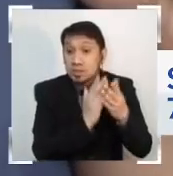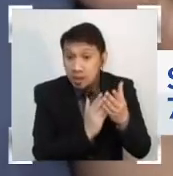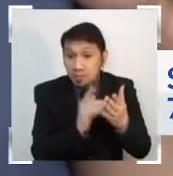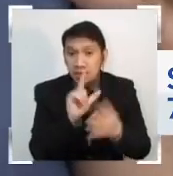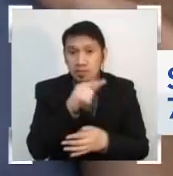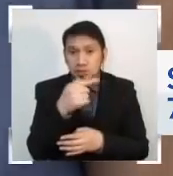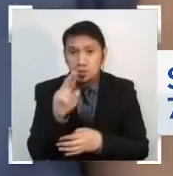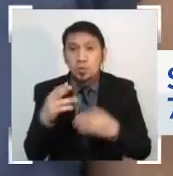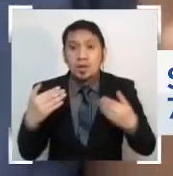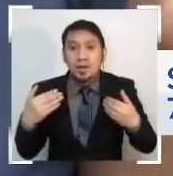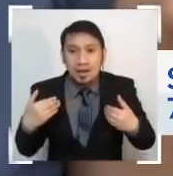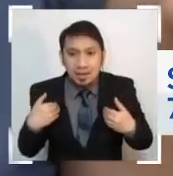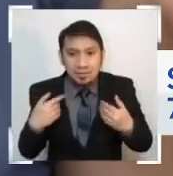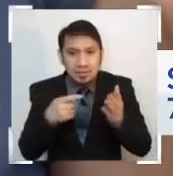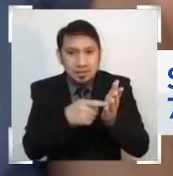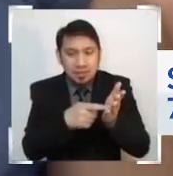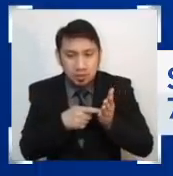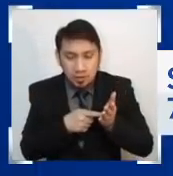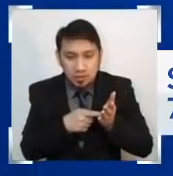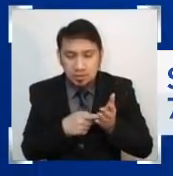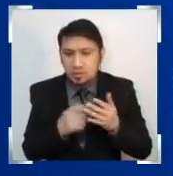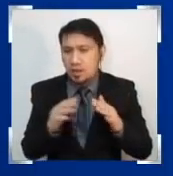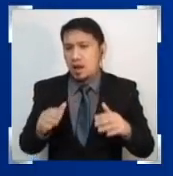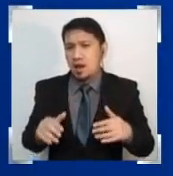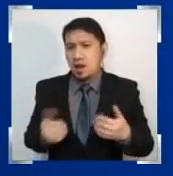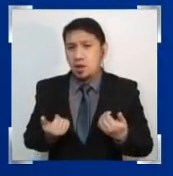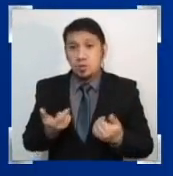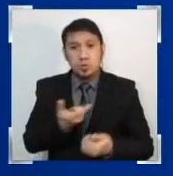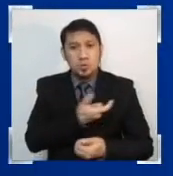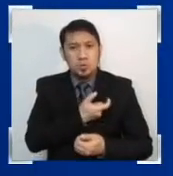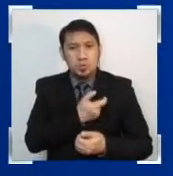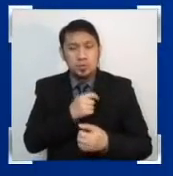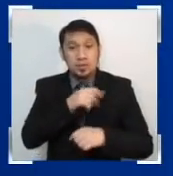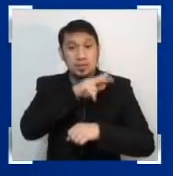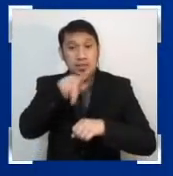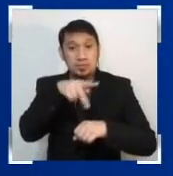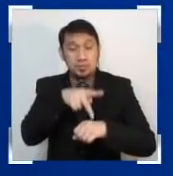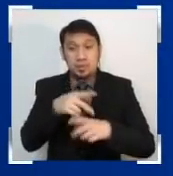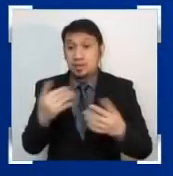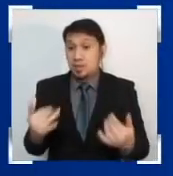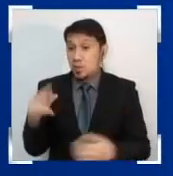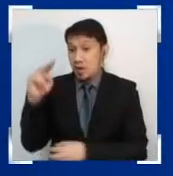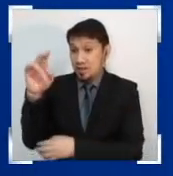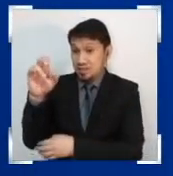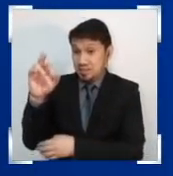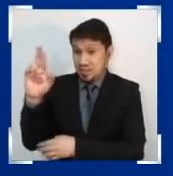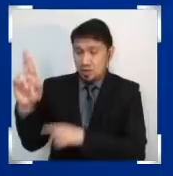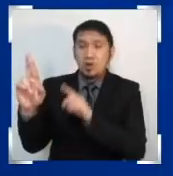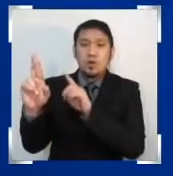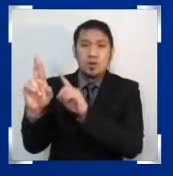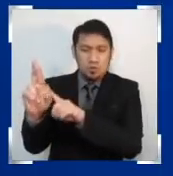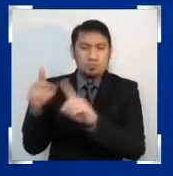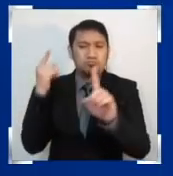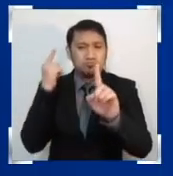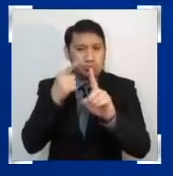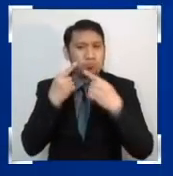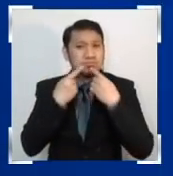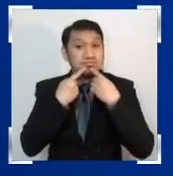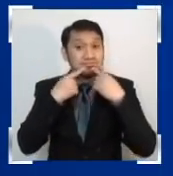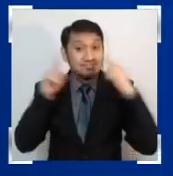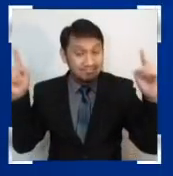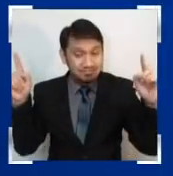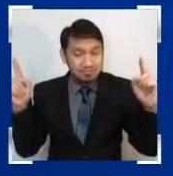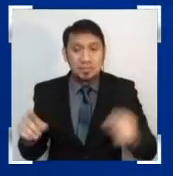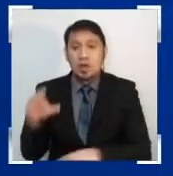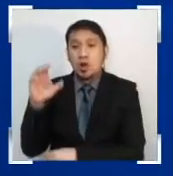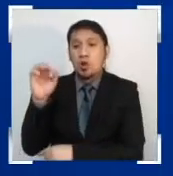Eh, kumusta na ba ang bakunahan sa buong bansa? Metro Manila pa lang ang bakunado na ang lahat ng target population. Habang Cordillera,